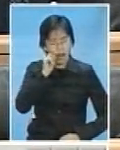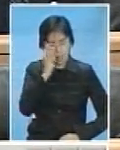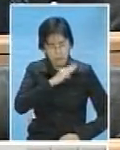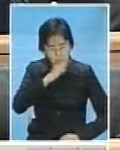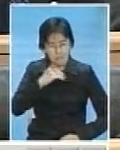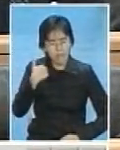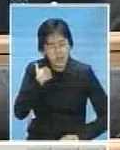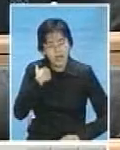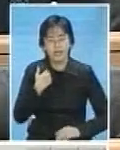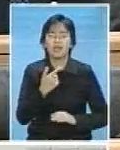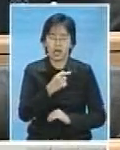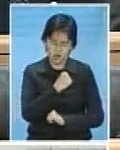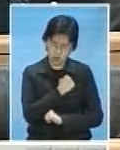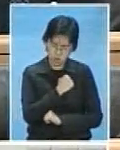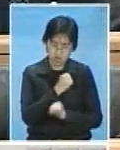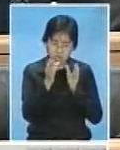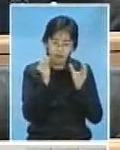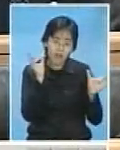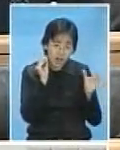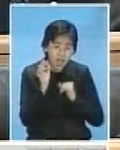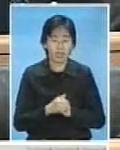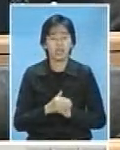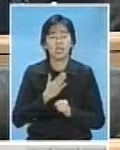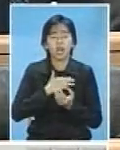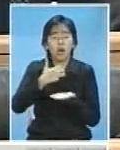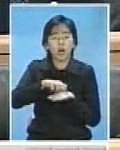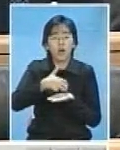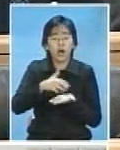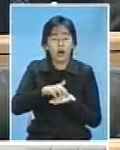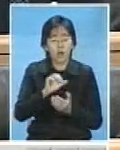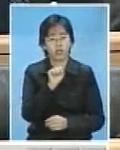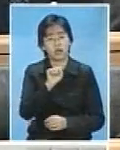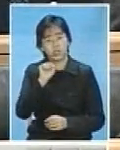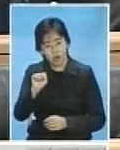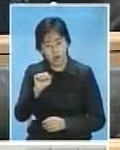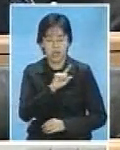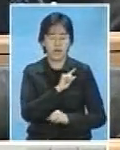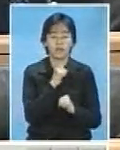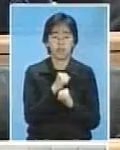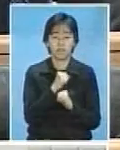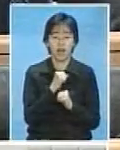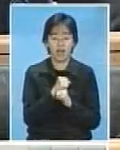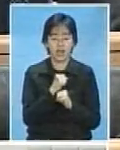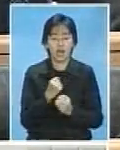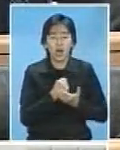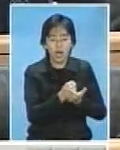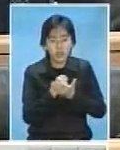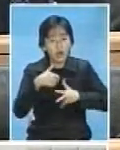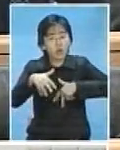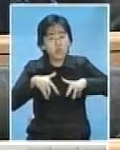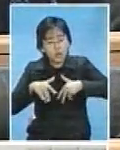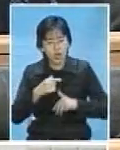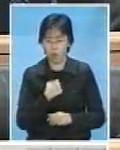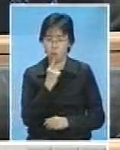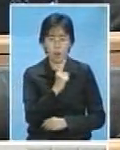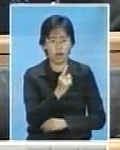รงนี้ขอให้ท่านได้อดทนฟังนะครับหรือการที่เราพูดถึงบทบาทของสมาชิกสภาผู้แทนราษฎรที่จะช่วยเหลือไม่มีใครไปตำห